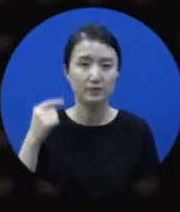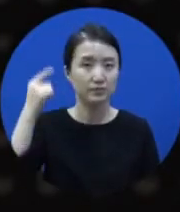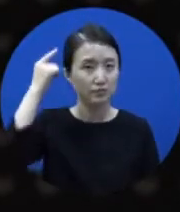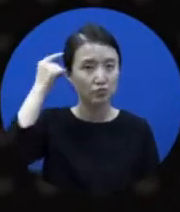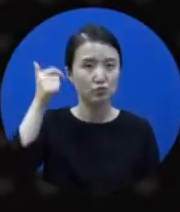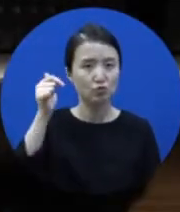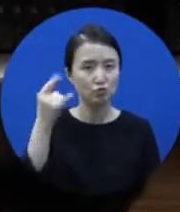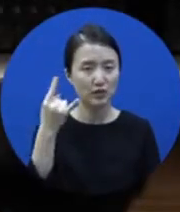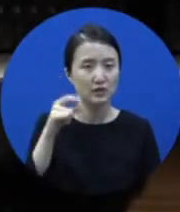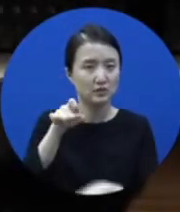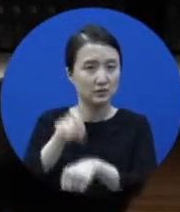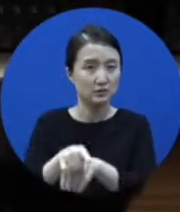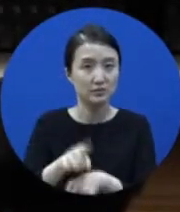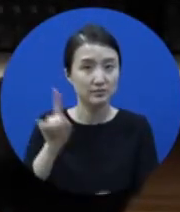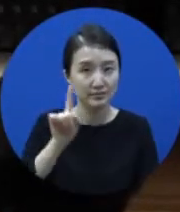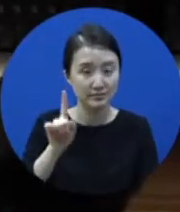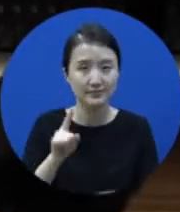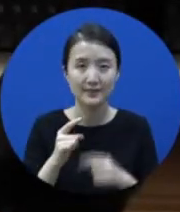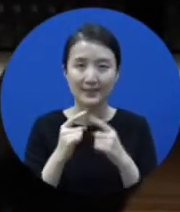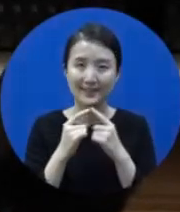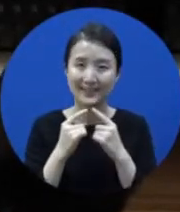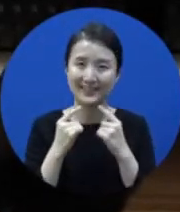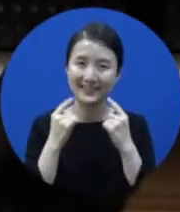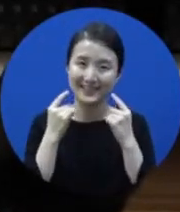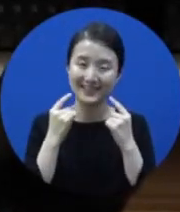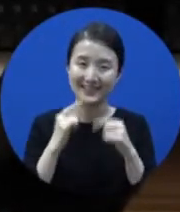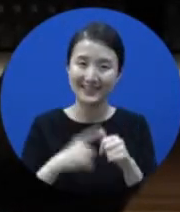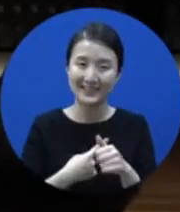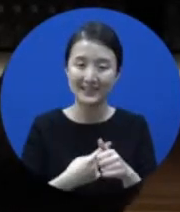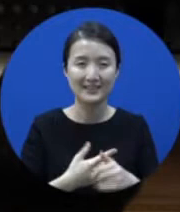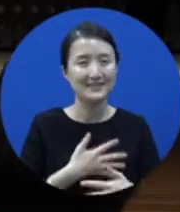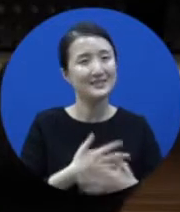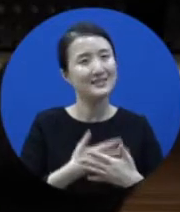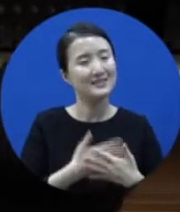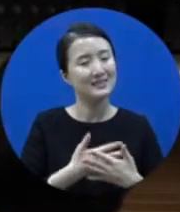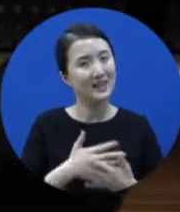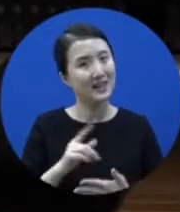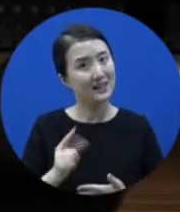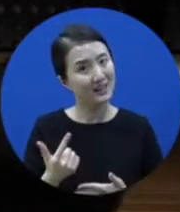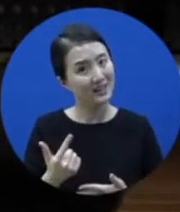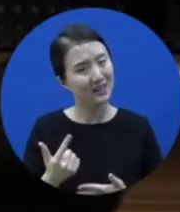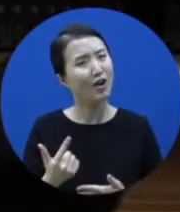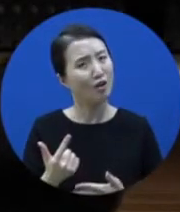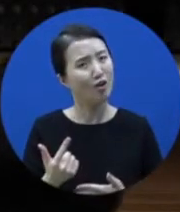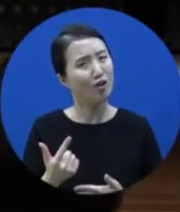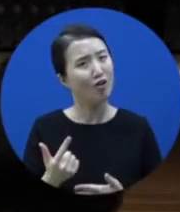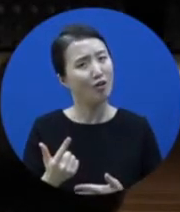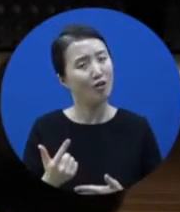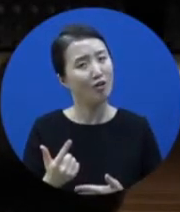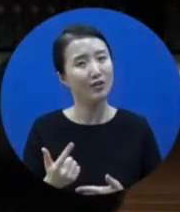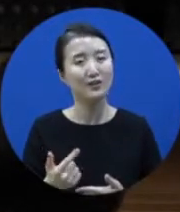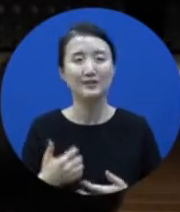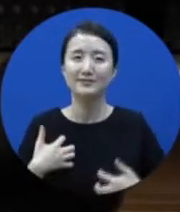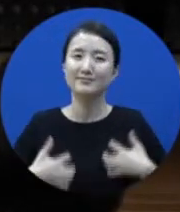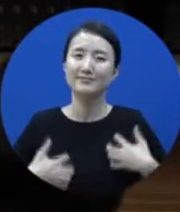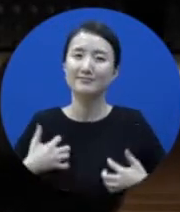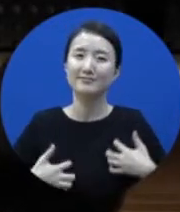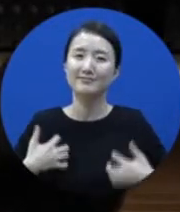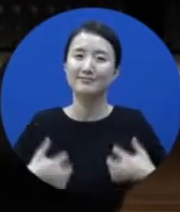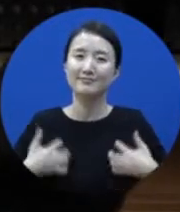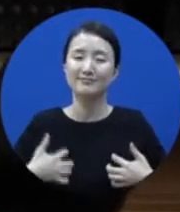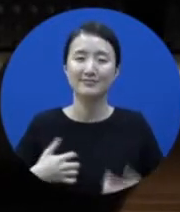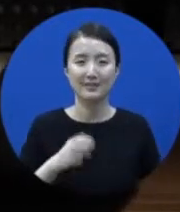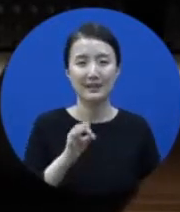내가 웃고 있으면요. 이거는 긴장된 상황이 아니야 하면서 엔돌핀을 계속 내보냅니다. 그러면서 나도 모르게 됐던